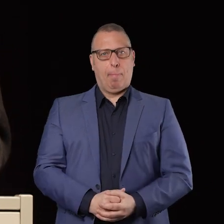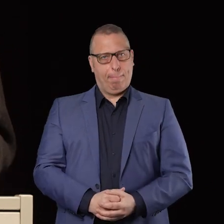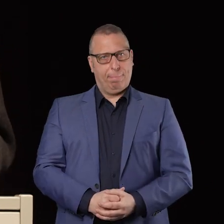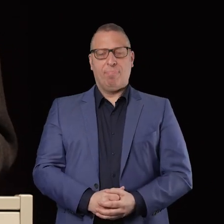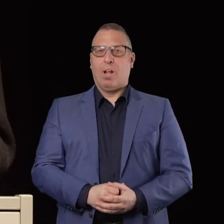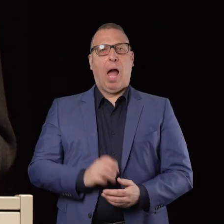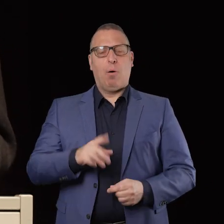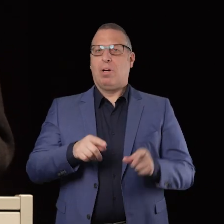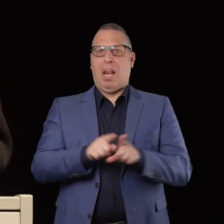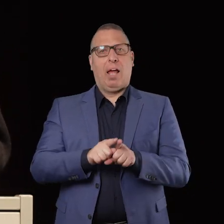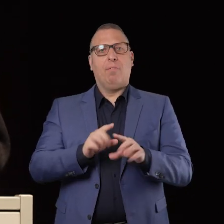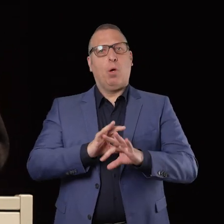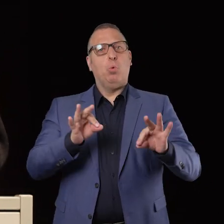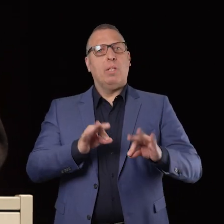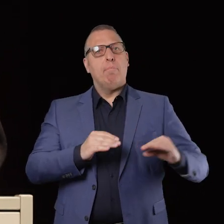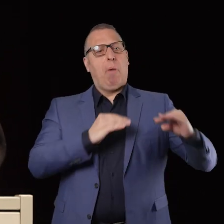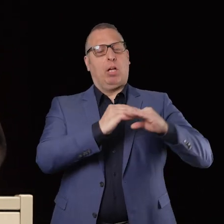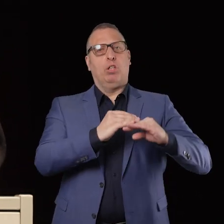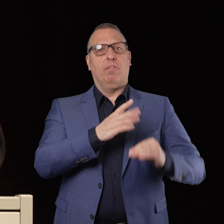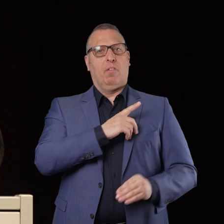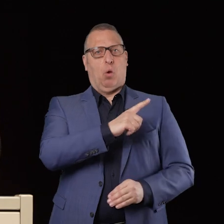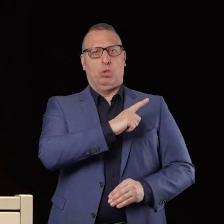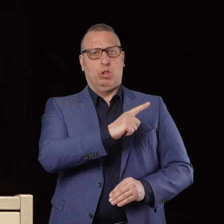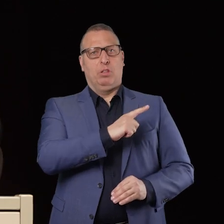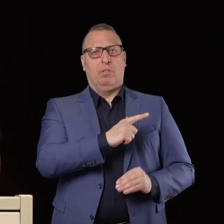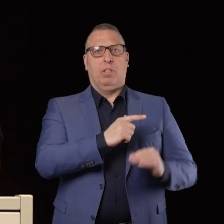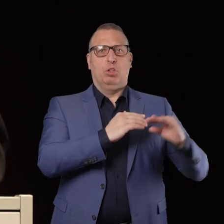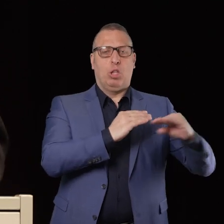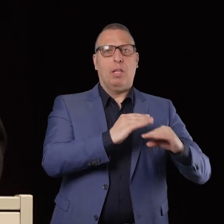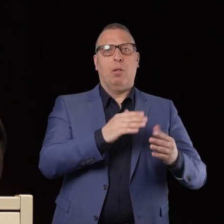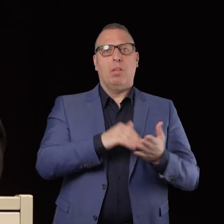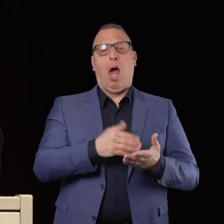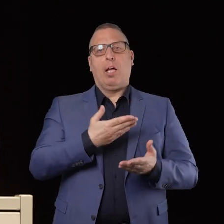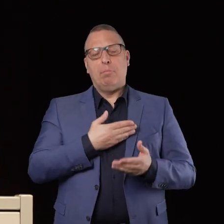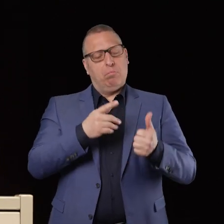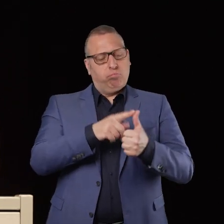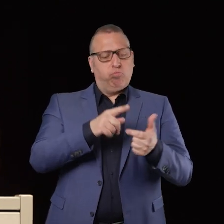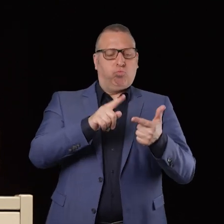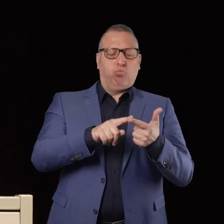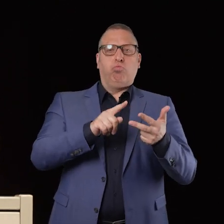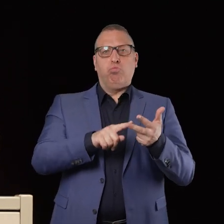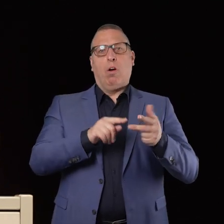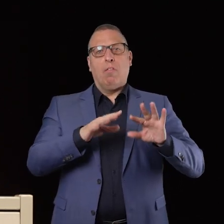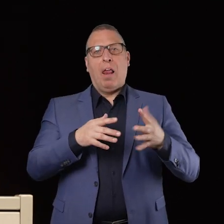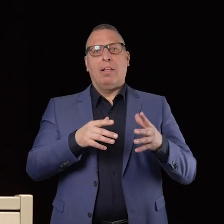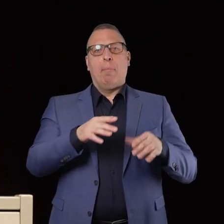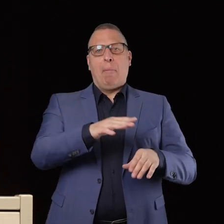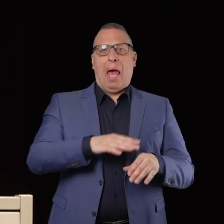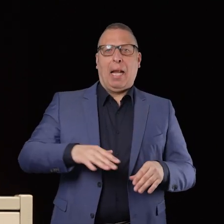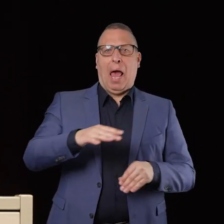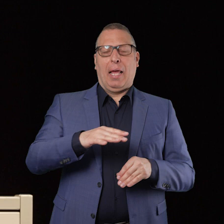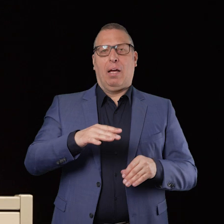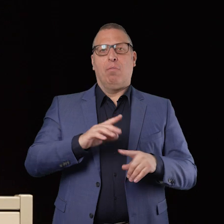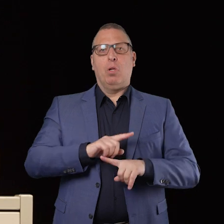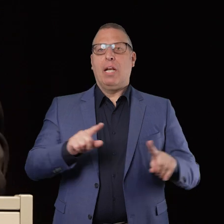Wie in jeder guten Partnerschaft gibt es auch zwischen unseren beiden Staaten den einen oder anderen kleineren